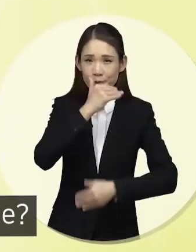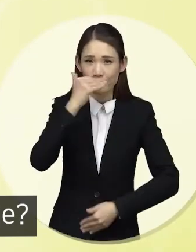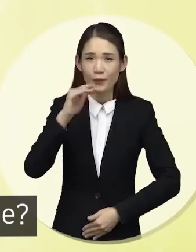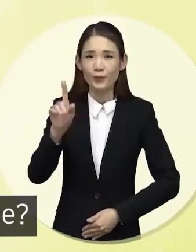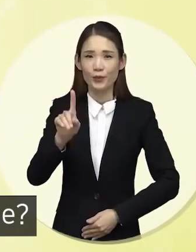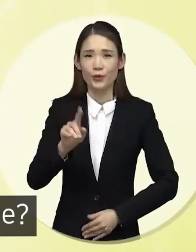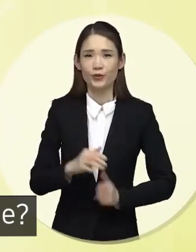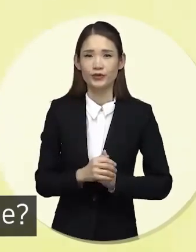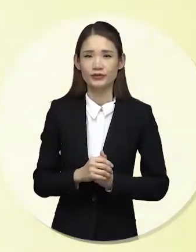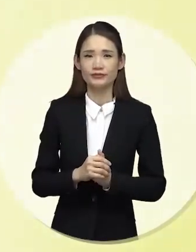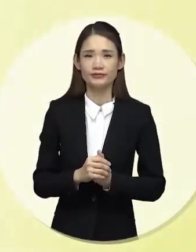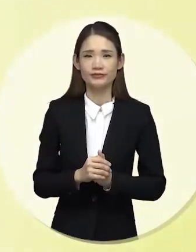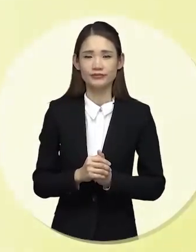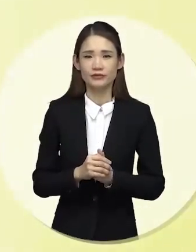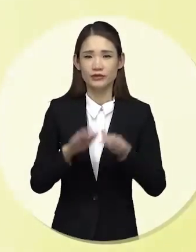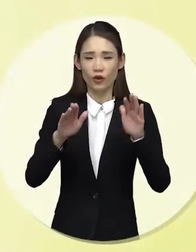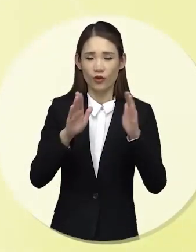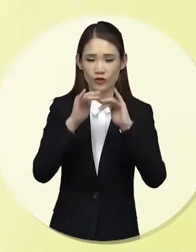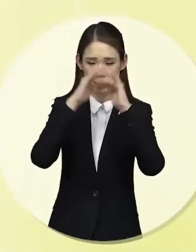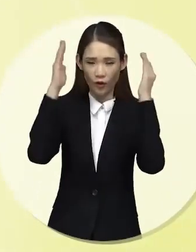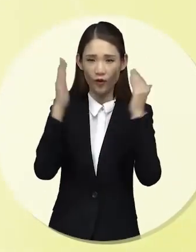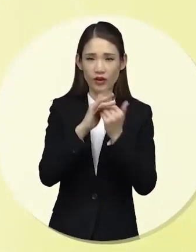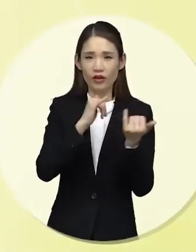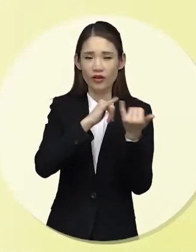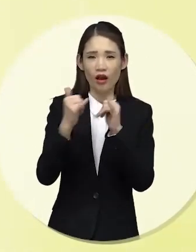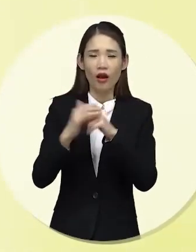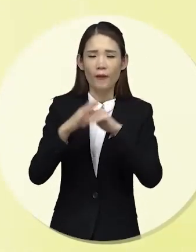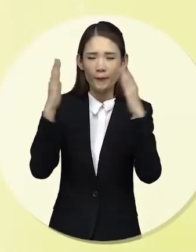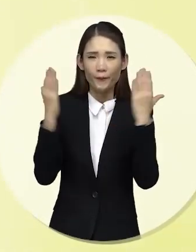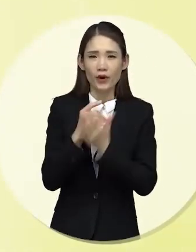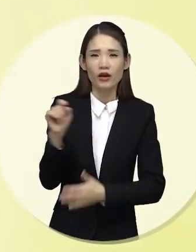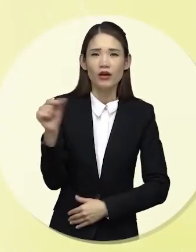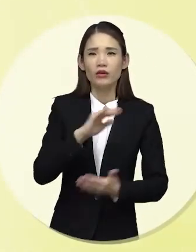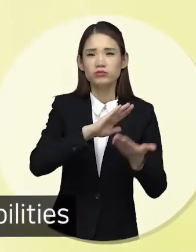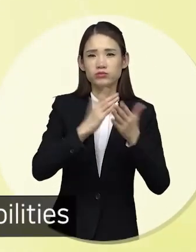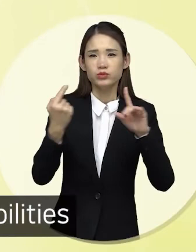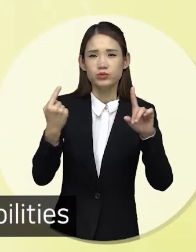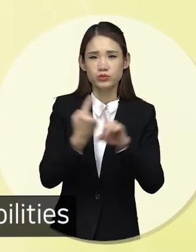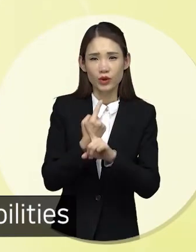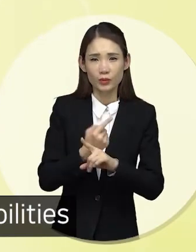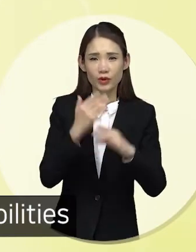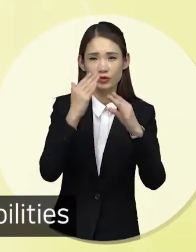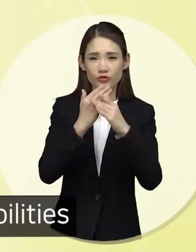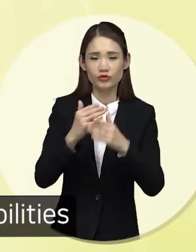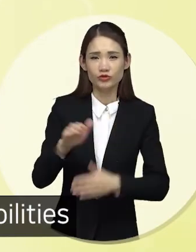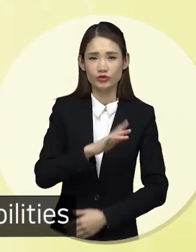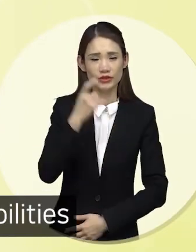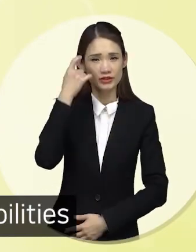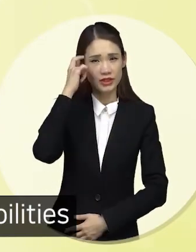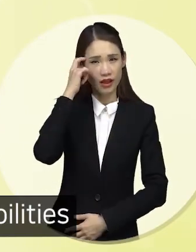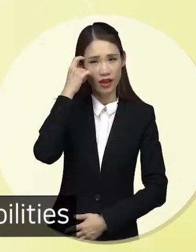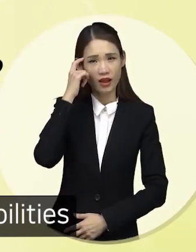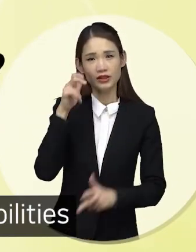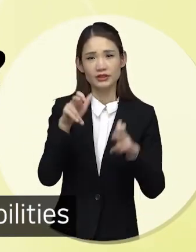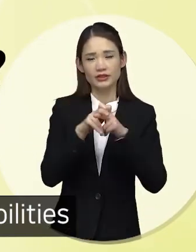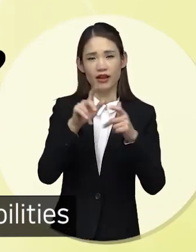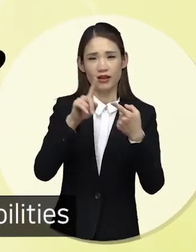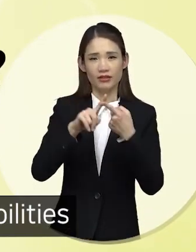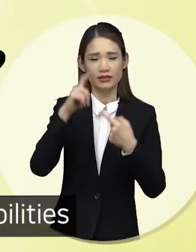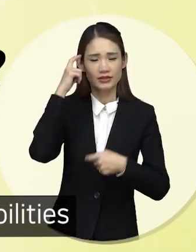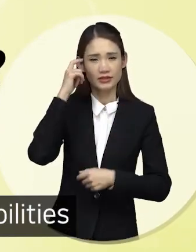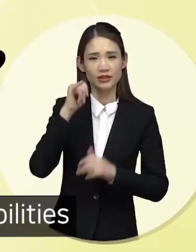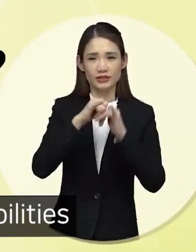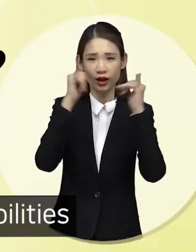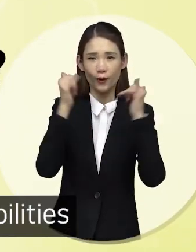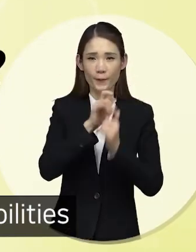방향은 무엇일까요? 현대사회는 너무나 빠르게 변하고 있으며 그와 동시에 우리의 생각도 장애에 대한